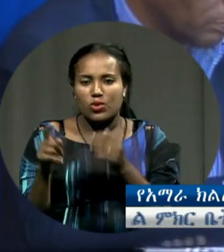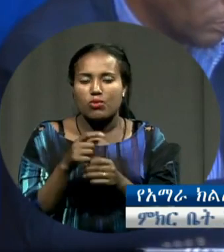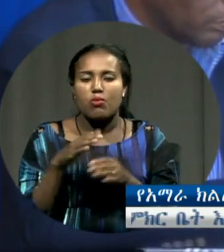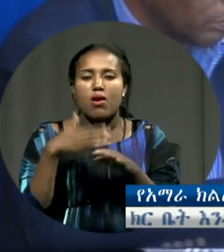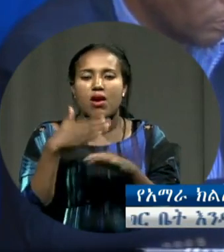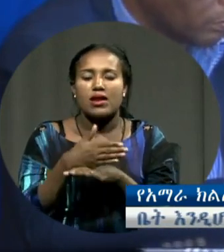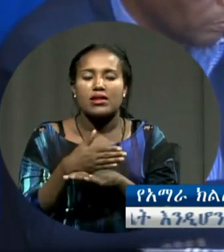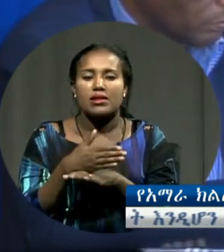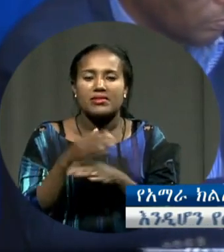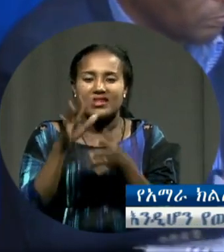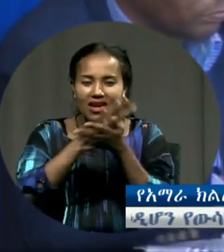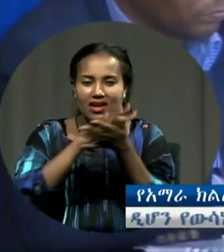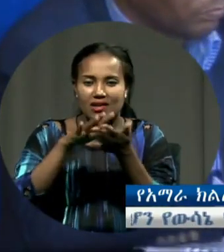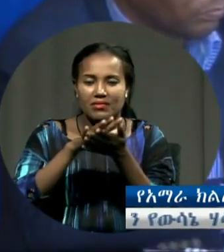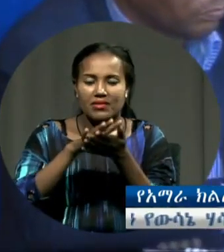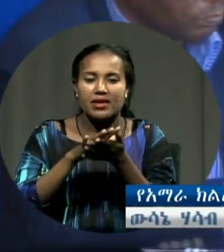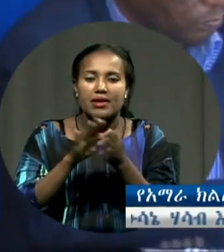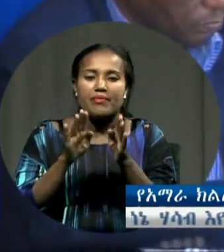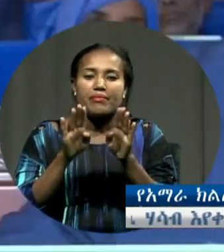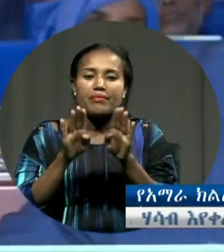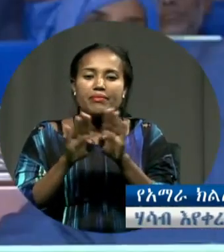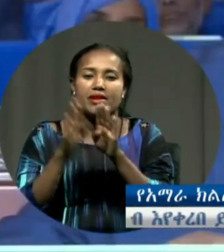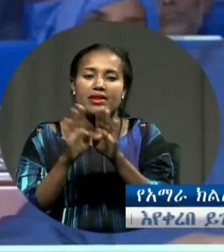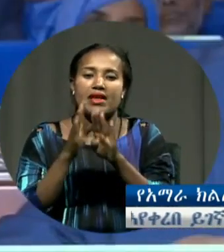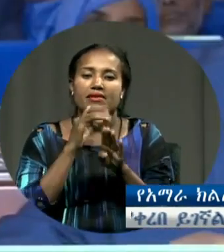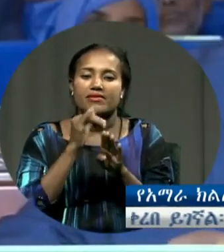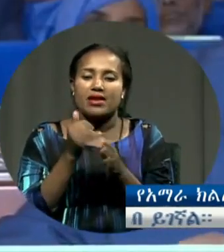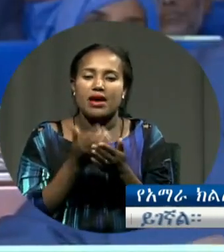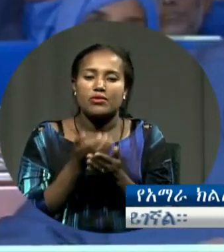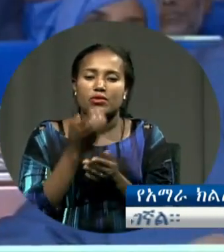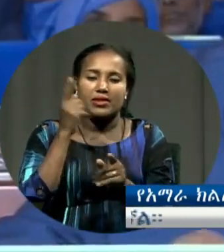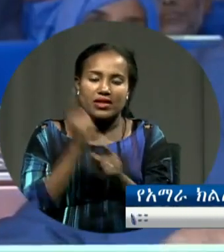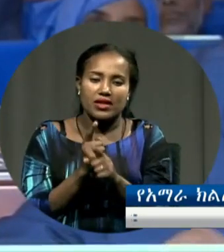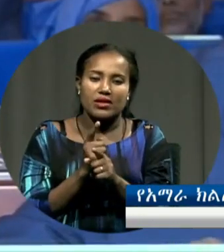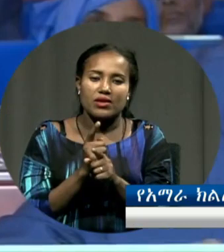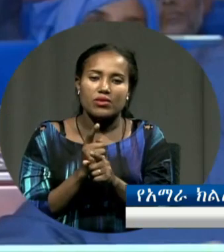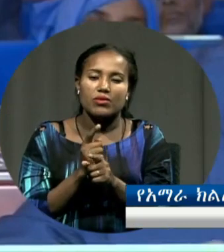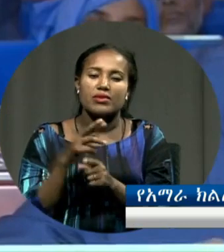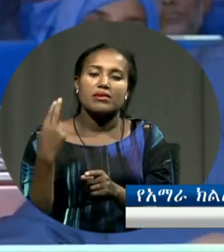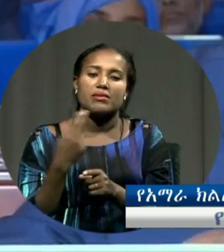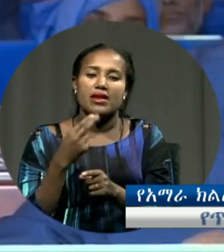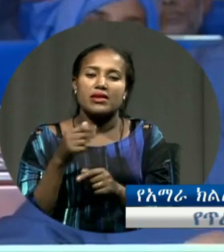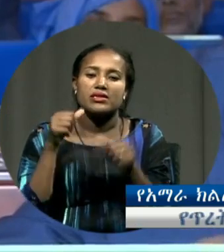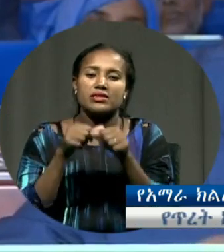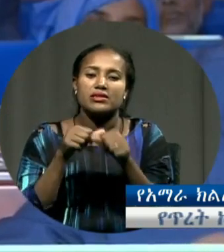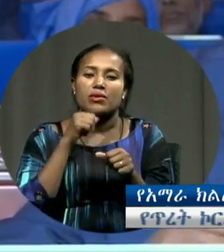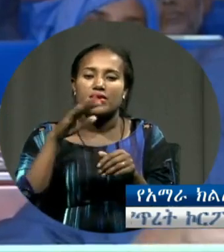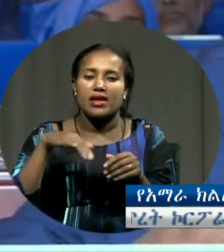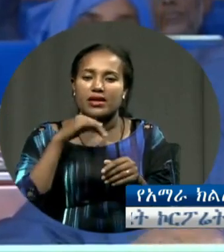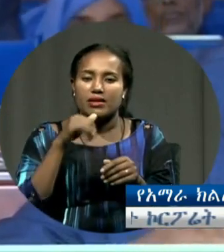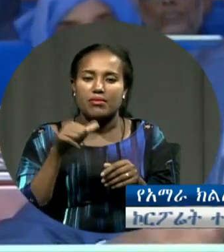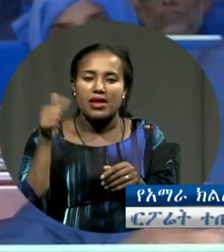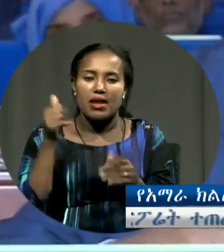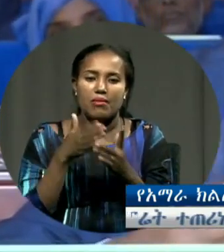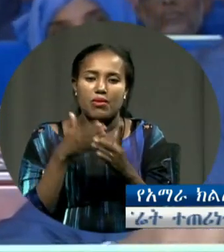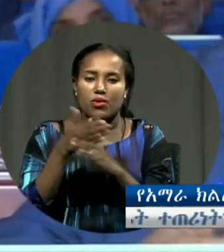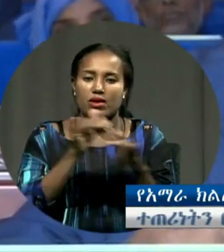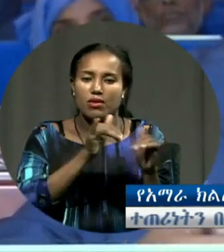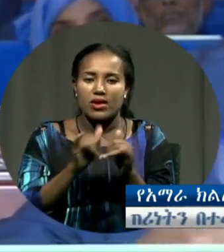በኋላ ለመደናገርም ለብዥታም በር እንዳይከፍትና ሀብቱም በአግባቡ ደግሞ ጥቅም ላይ ሳይውል እንዳይቀር፣ በሌላ በኩል